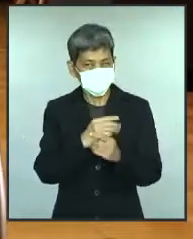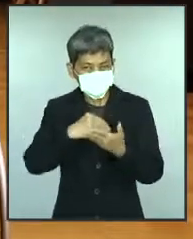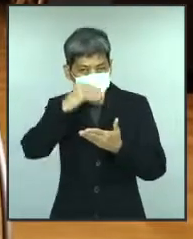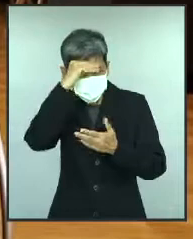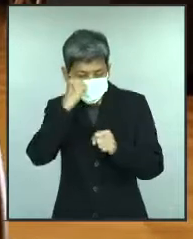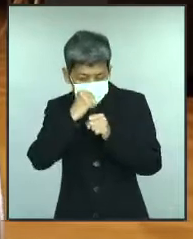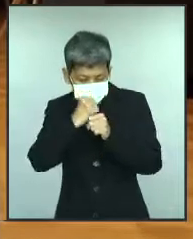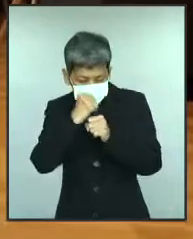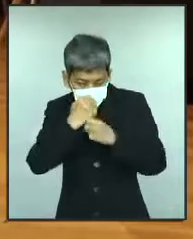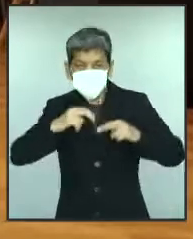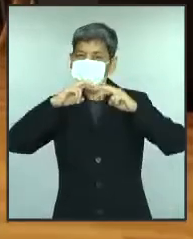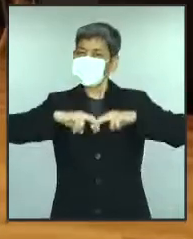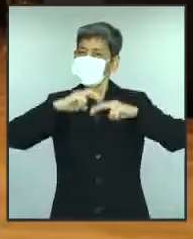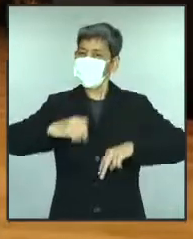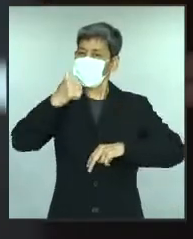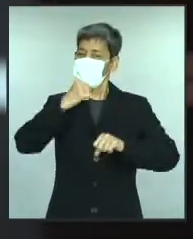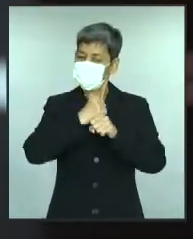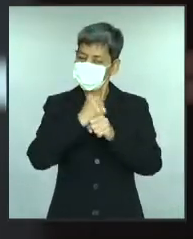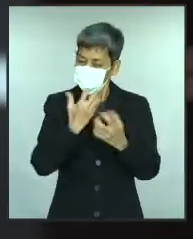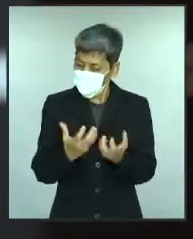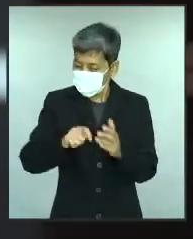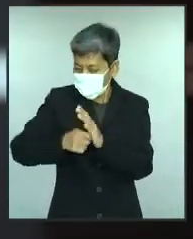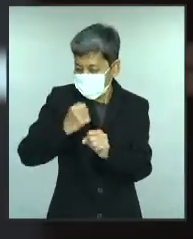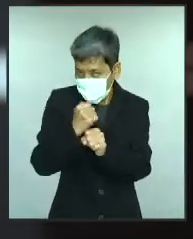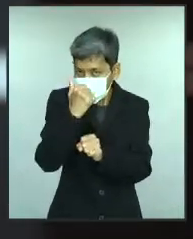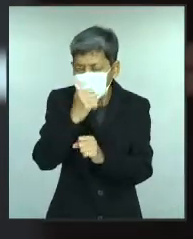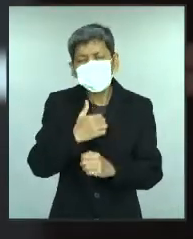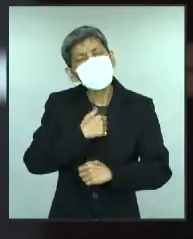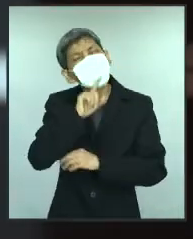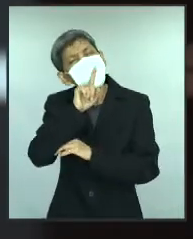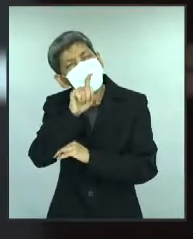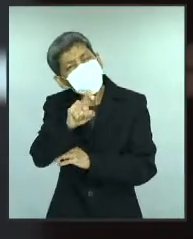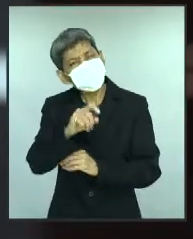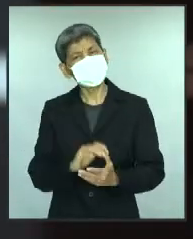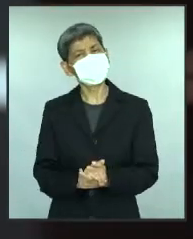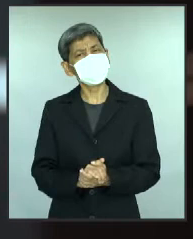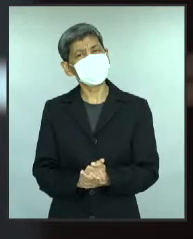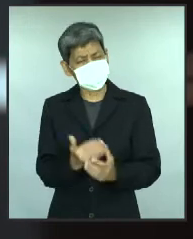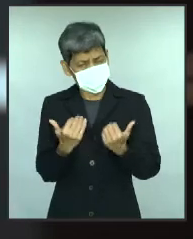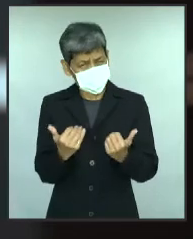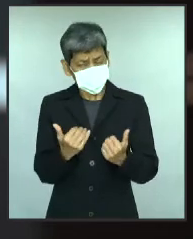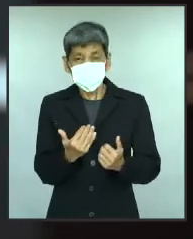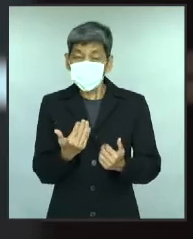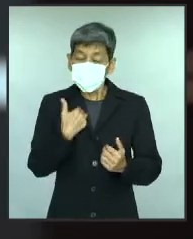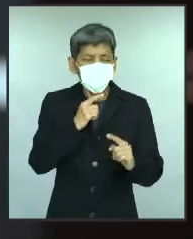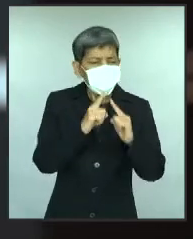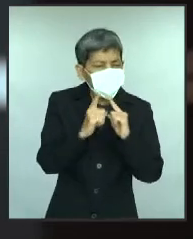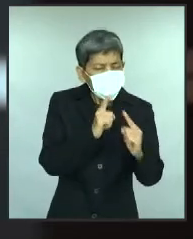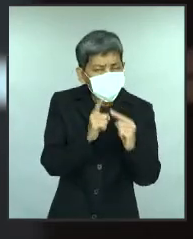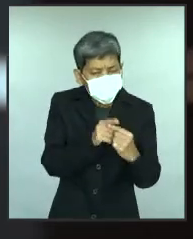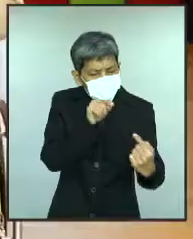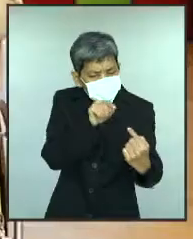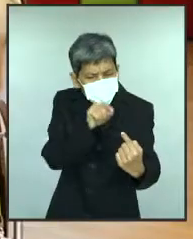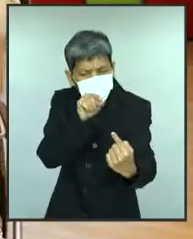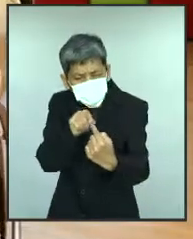อด ใช่ แล้วในส่วนตรงนี้ครับคอนเนคชั่นตรงนี้เราคุยดีลกันยังไง